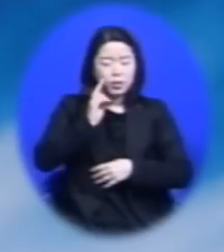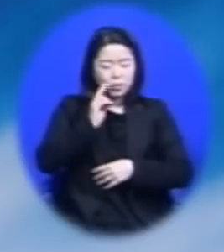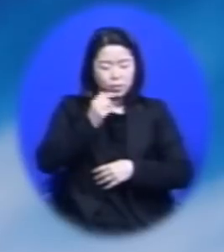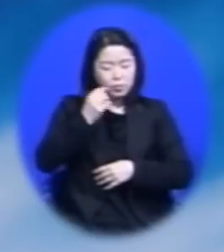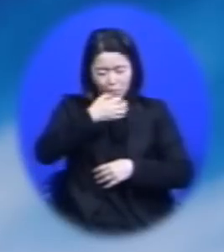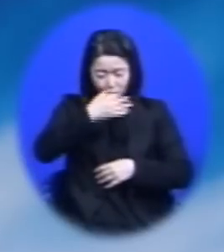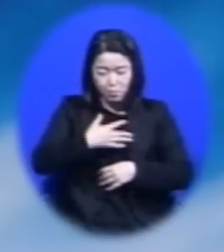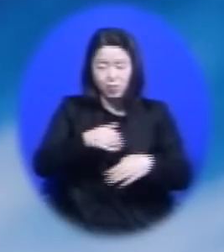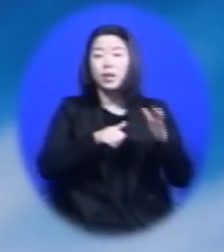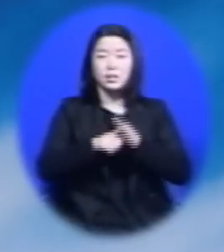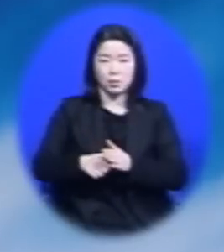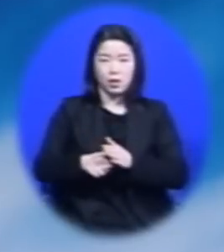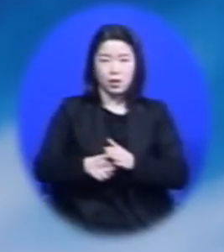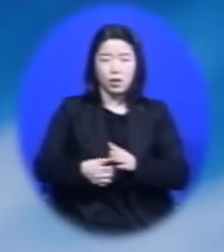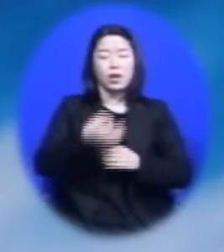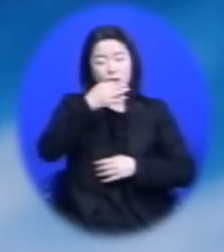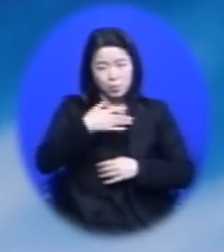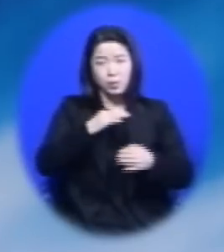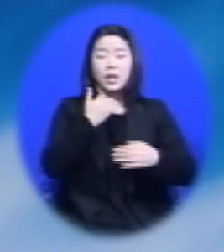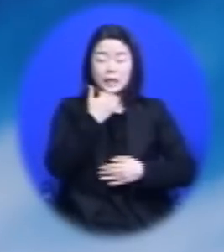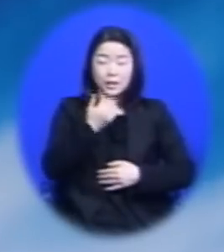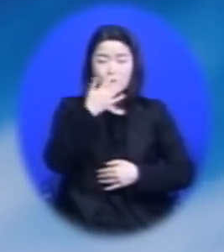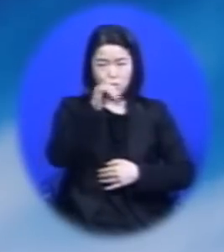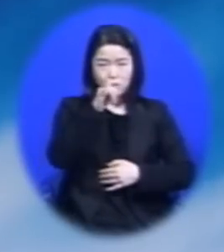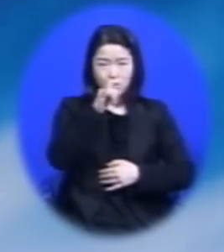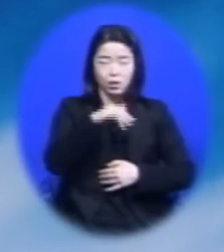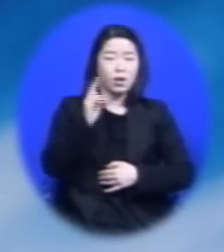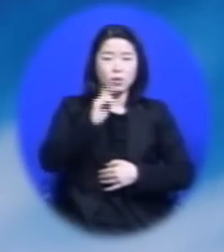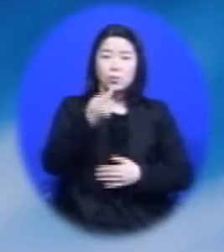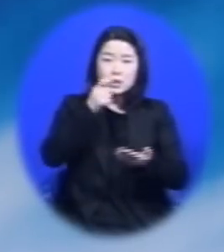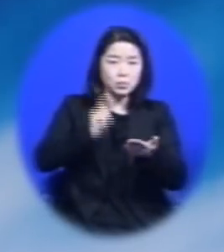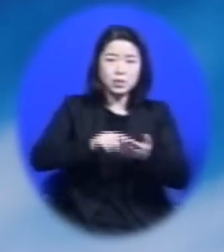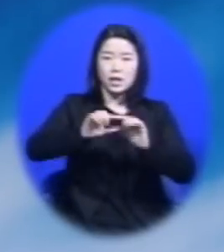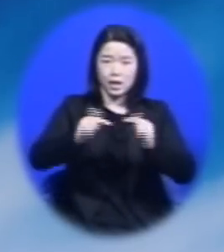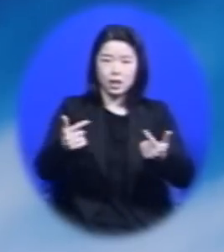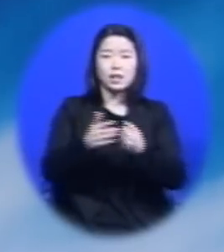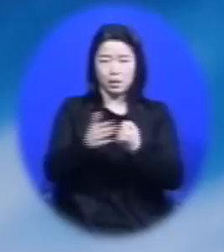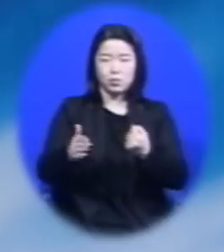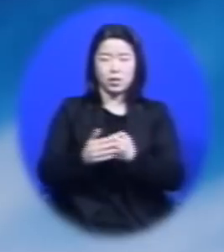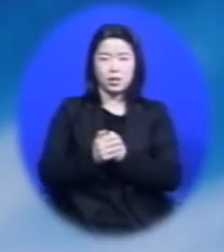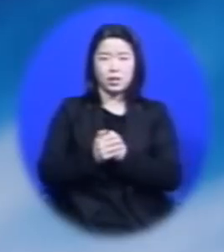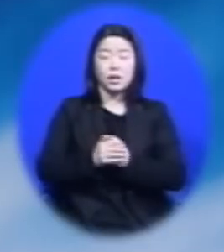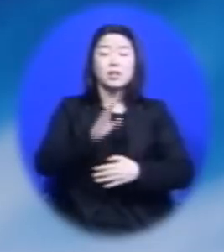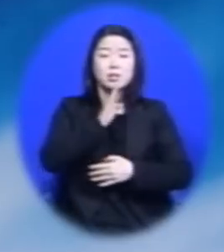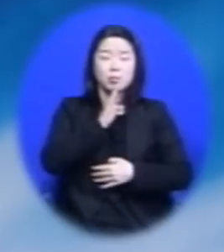참았어요 겨우 기다 수 있었어요 너무 쉽지 않았기 때문에 정말 더 이상